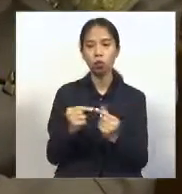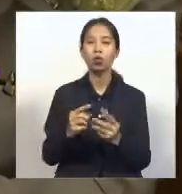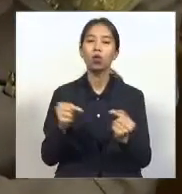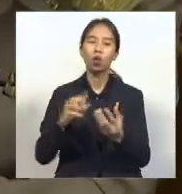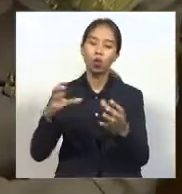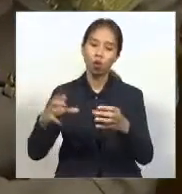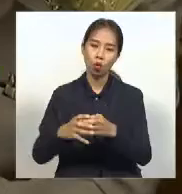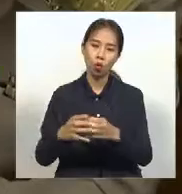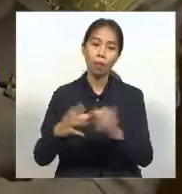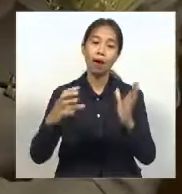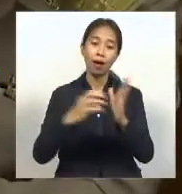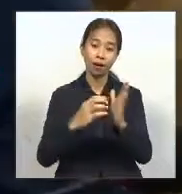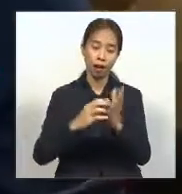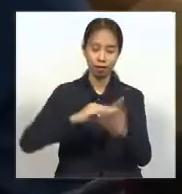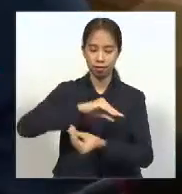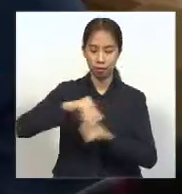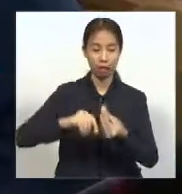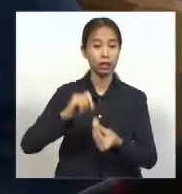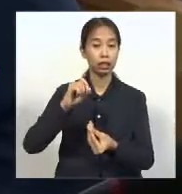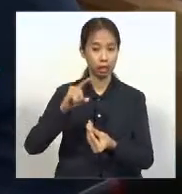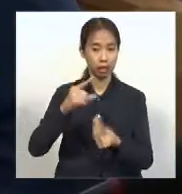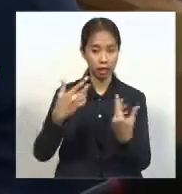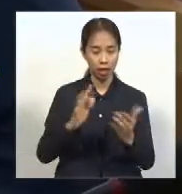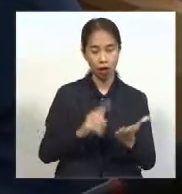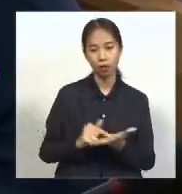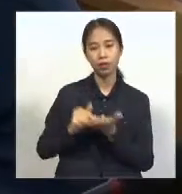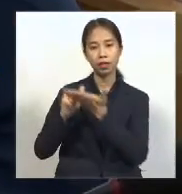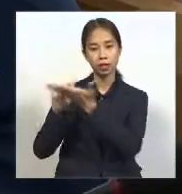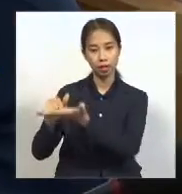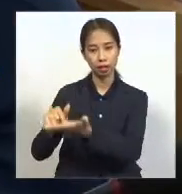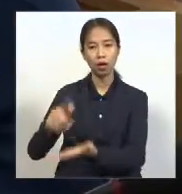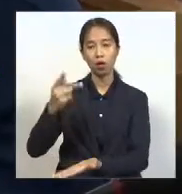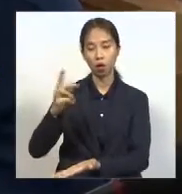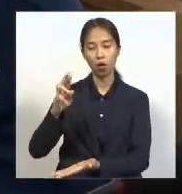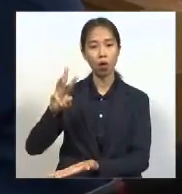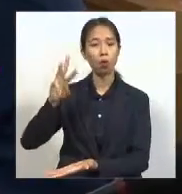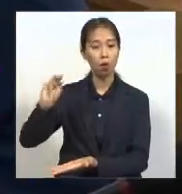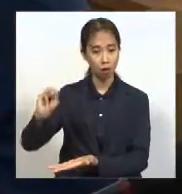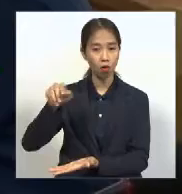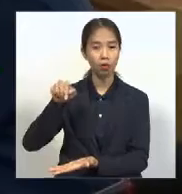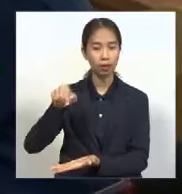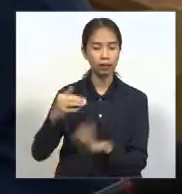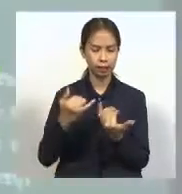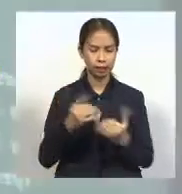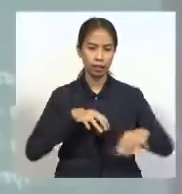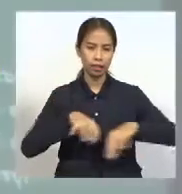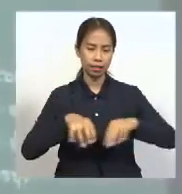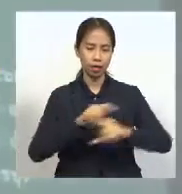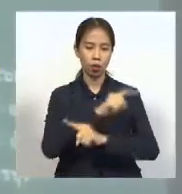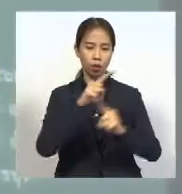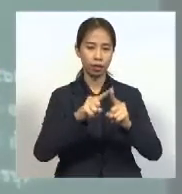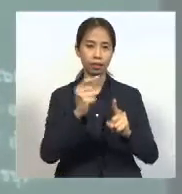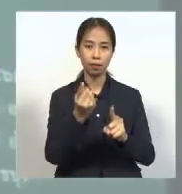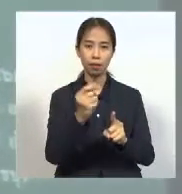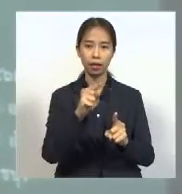สังคมกลุ่มจังหวัดภาคกลางตอนล่างหนึ่งแล้วก็นำเสนอที่ประชุมคณะรัฐมนตรีอย่างเป็นทางการนอกสถานที่จัดขึ้น 11-12 พฤ